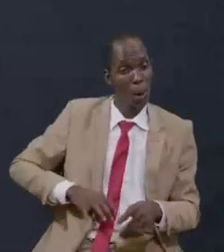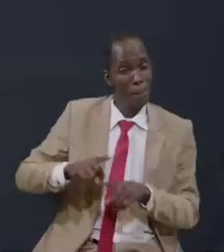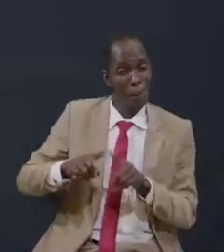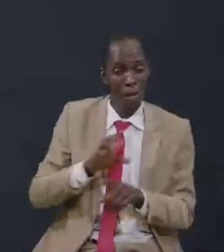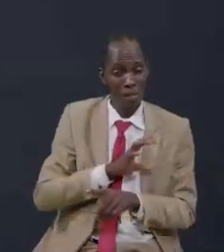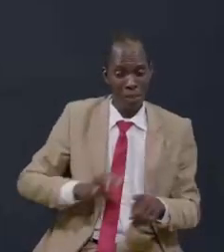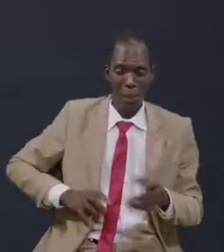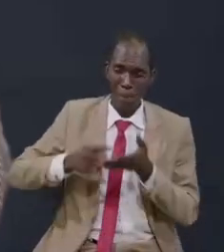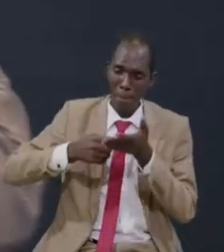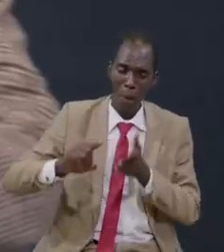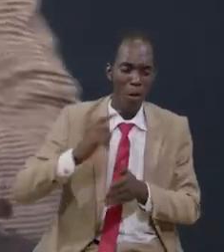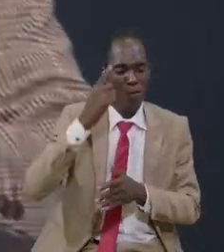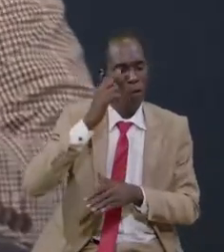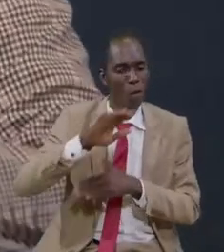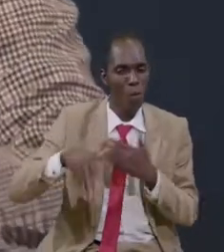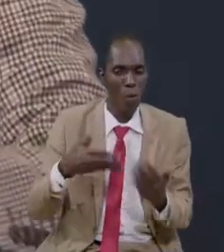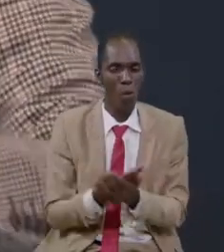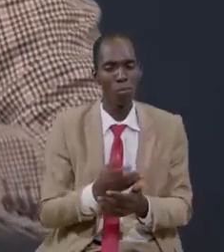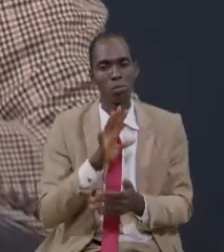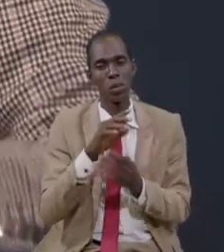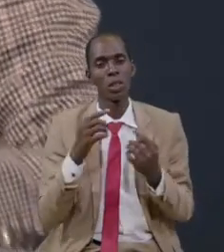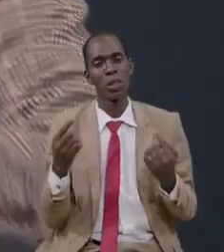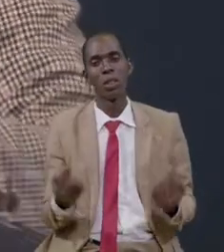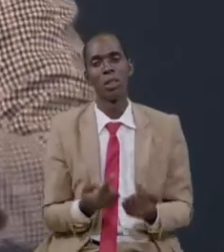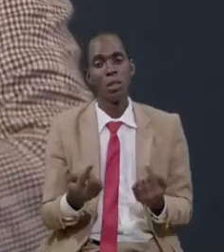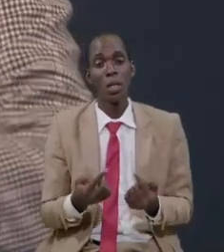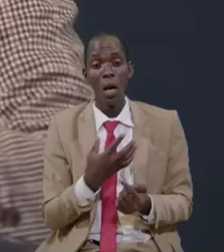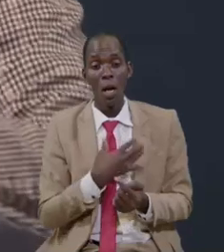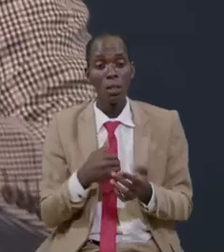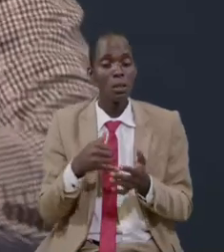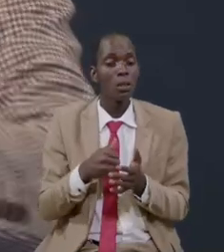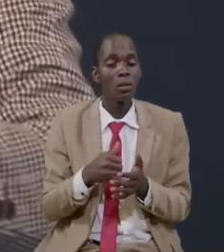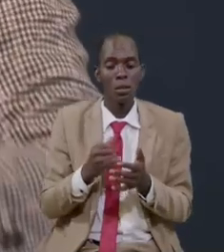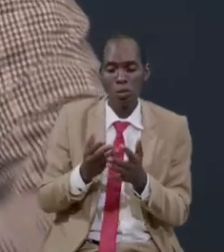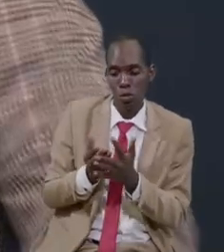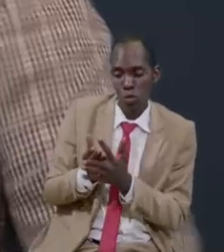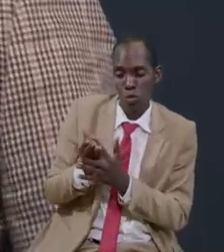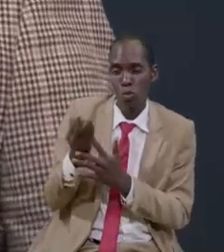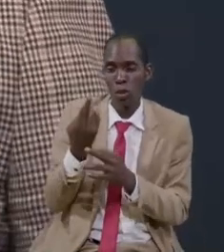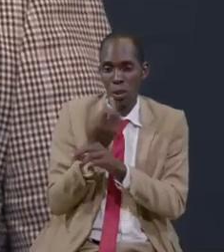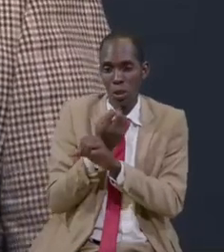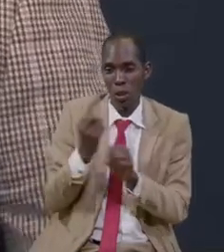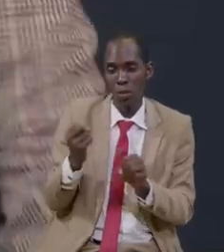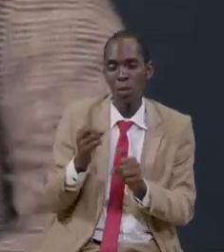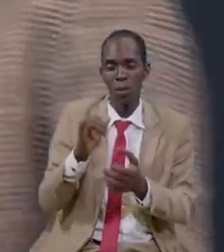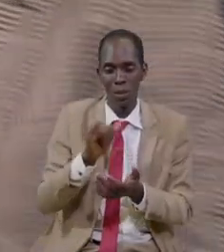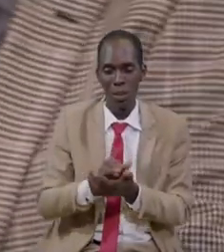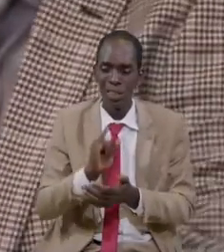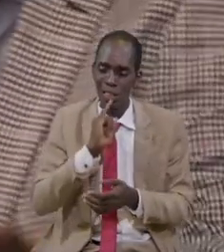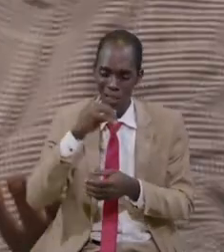Christ a tout payé. C'est par la rédemption qui est en